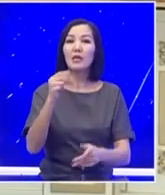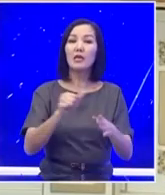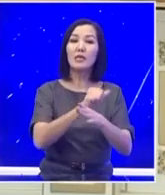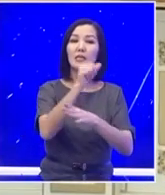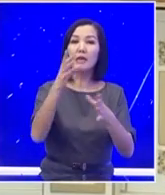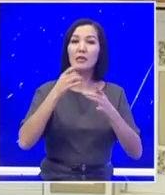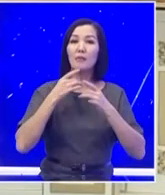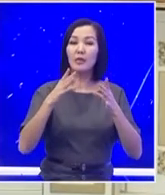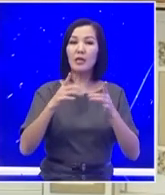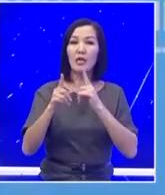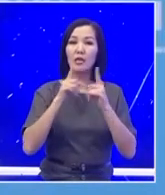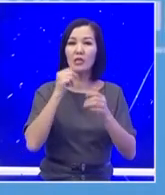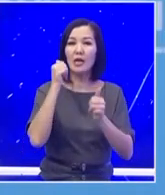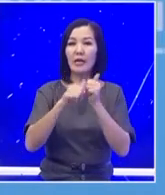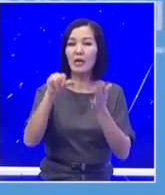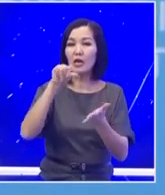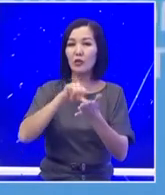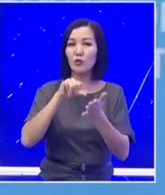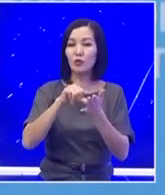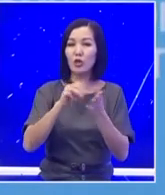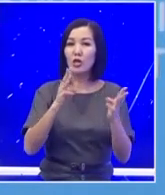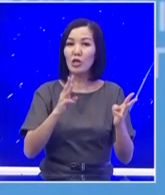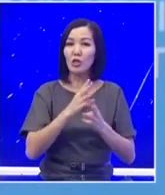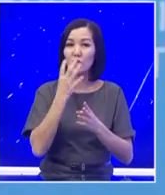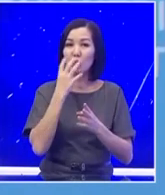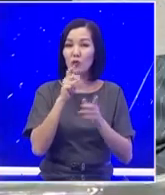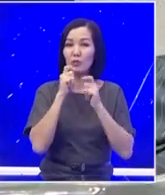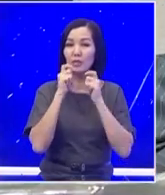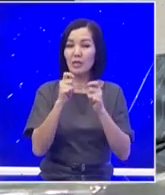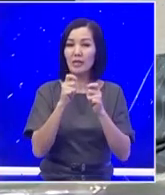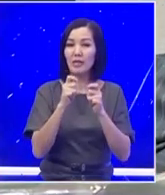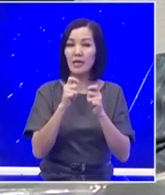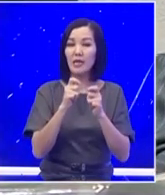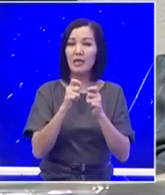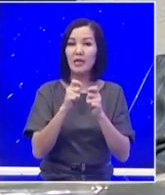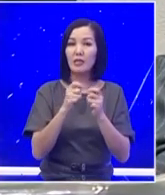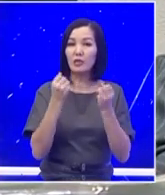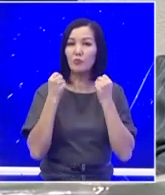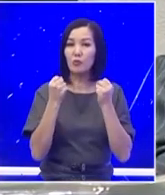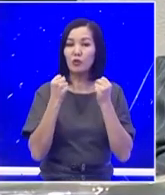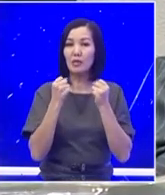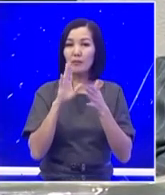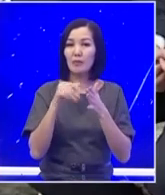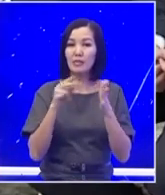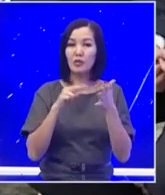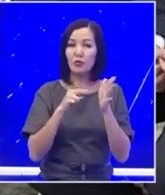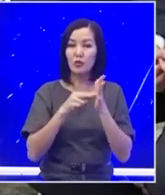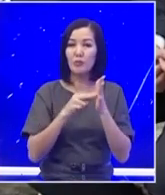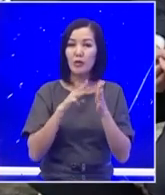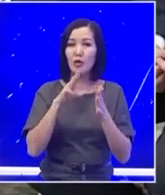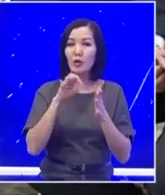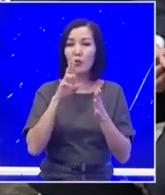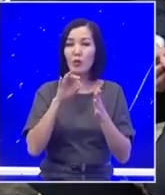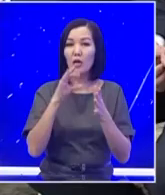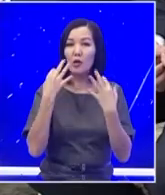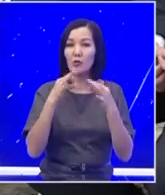созылған мерекелік жиын әр қатысушының көңіліне жылу сыйлап қанаттандырғаны анық. Спортшылардың биылғы басты жоспары Токио Олимпиадасына жолдама